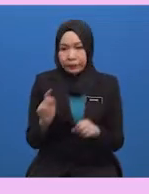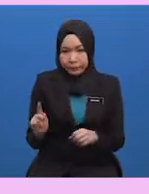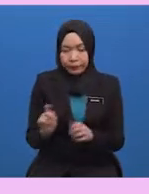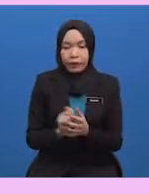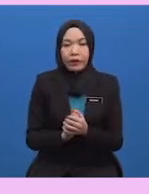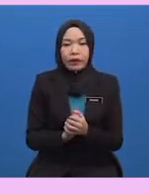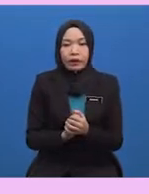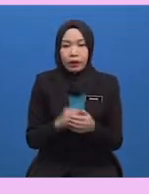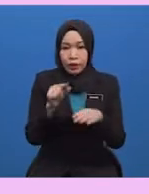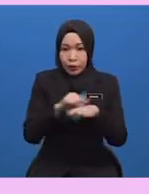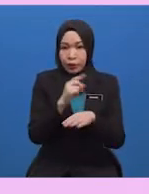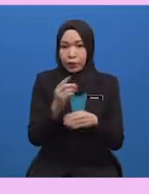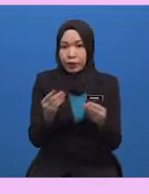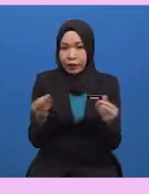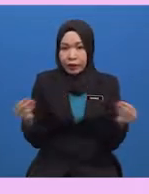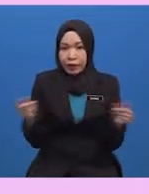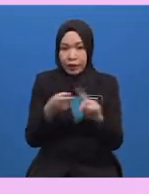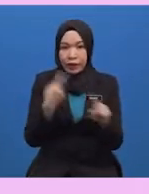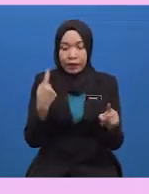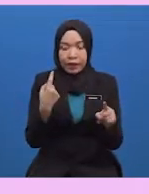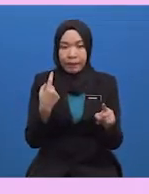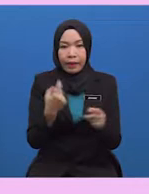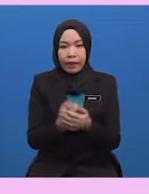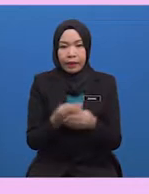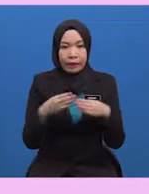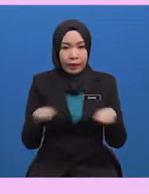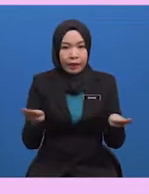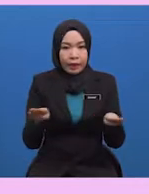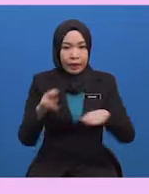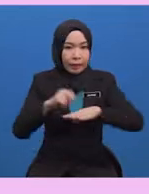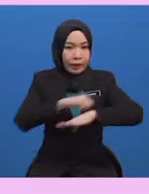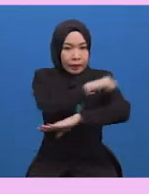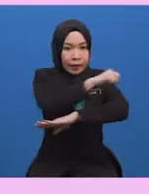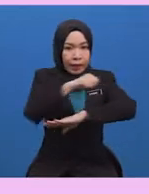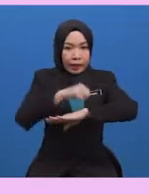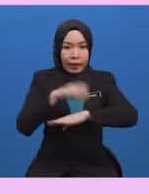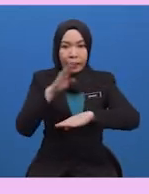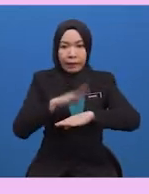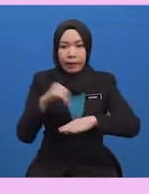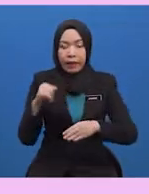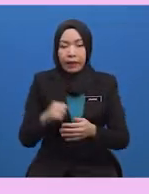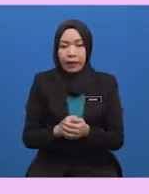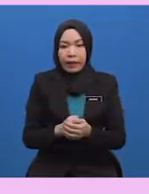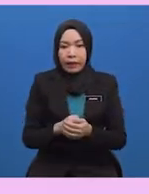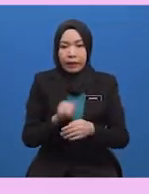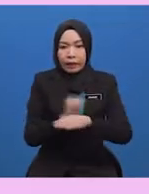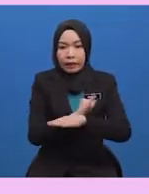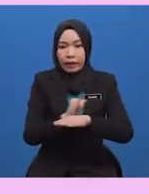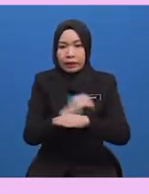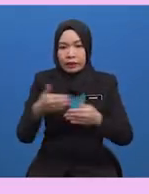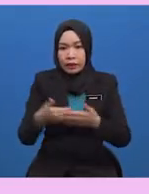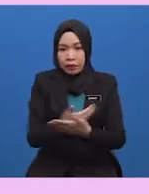permintaan terhadap guna tanah daripada sektor ekonomi pertanian kepada sektor ekonomi moden seperti